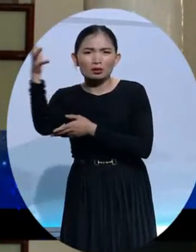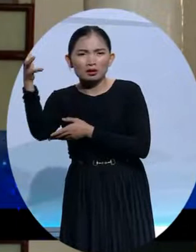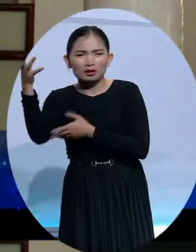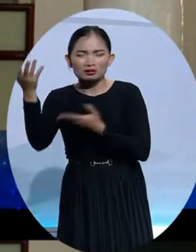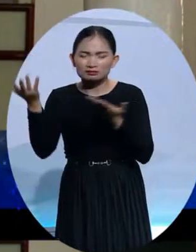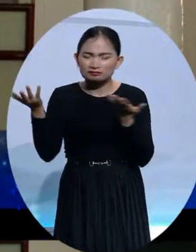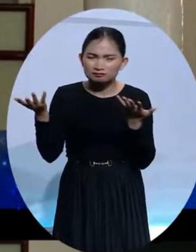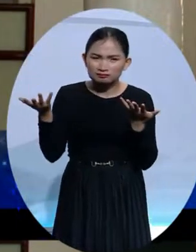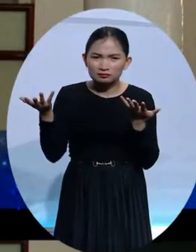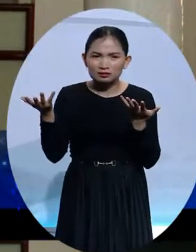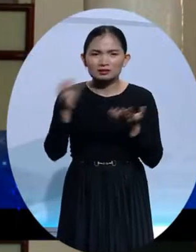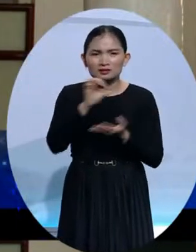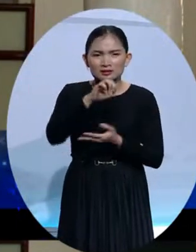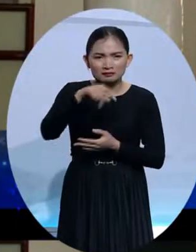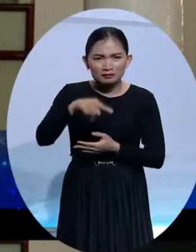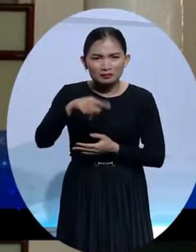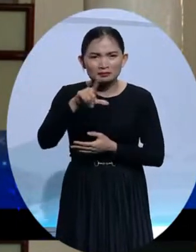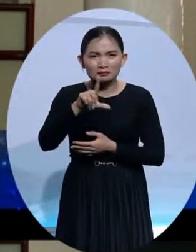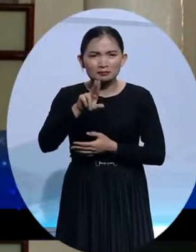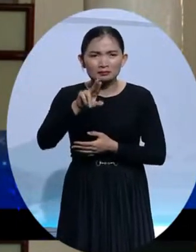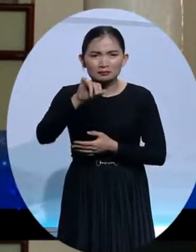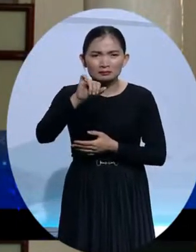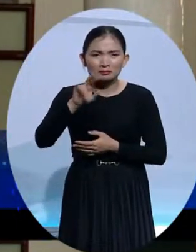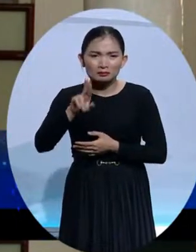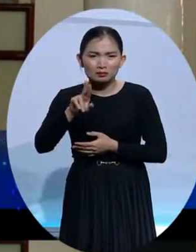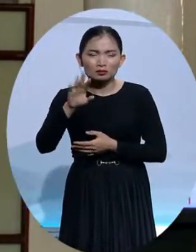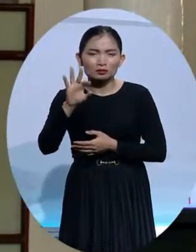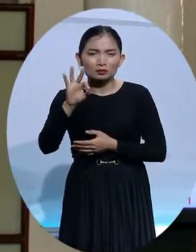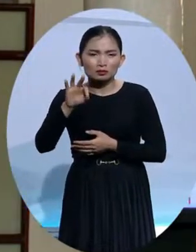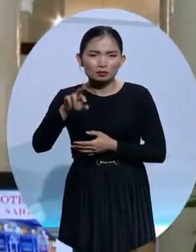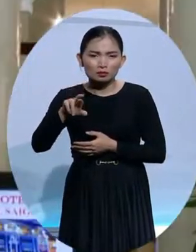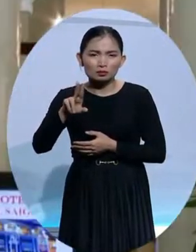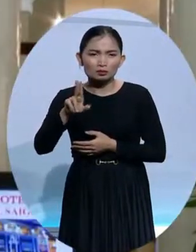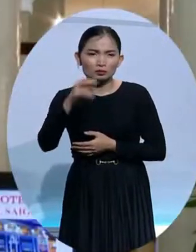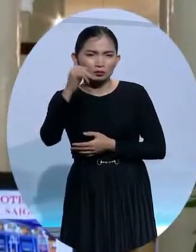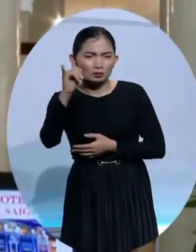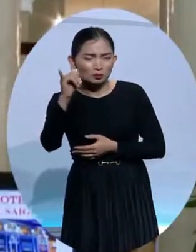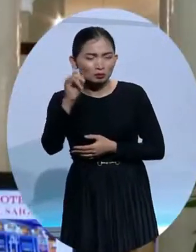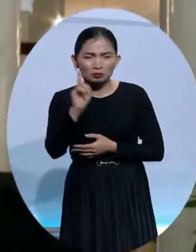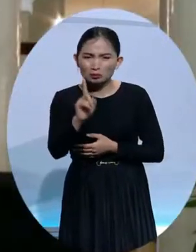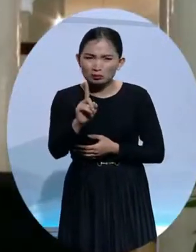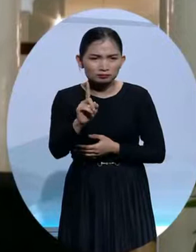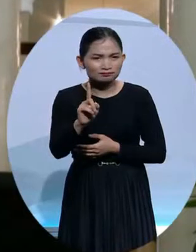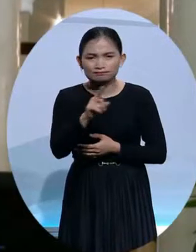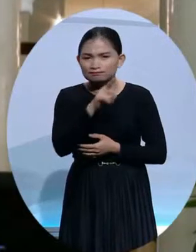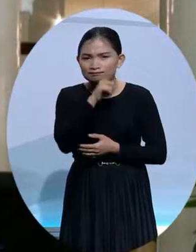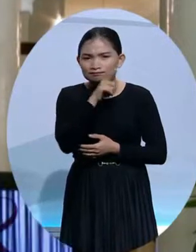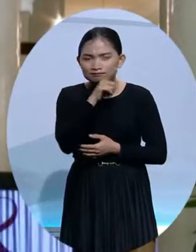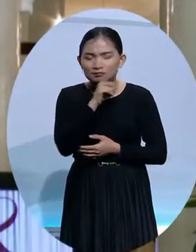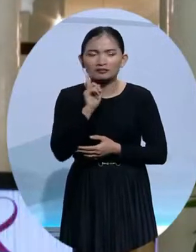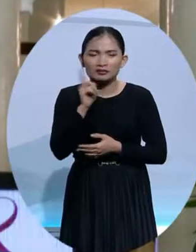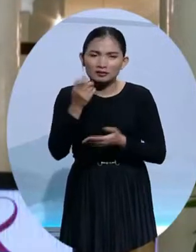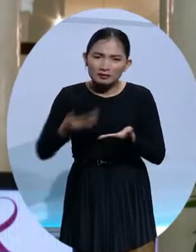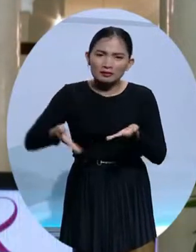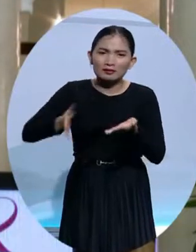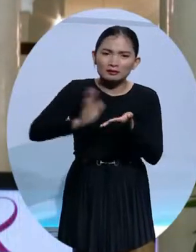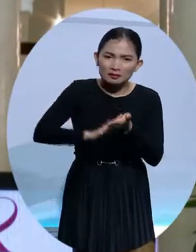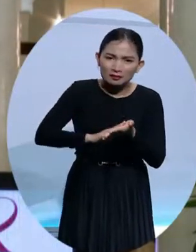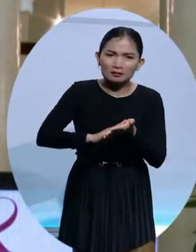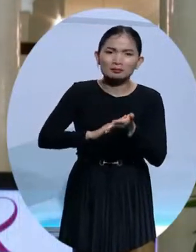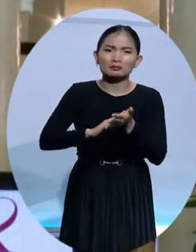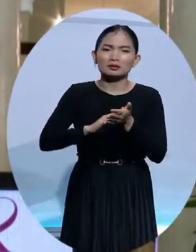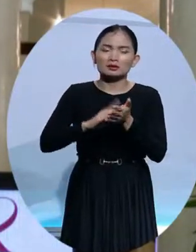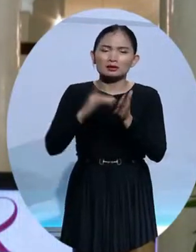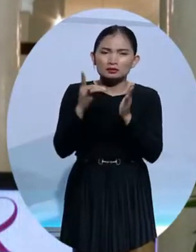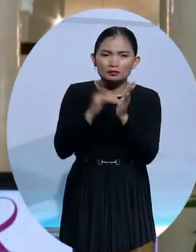vào cái sản phẩm lưu trú mà khách sạn chủ động liên kết mà xây dựng các cái gói kết hợp vừa lưu trú, vừa các cái dịch vụ